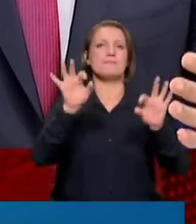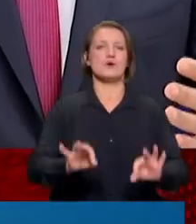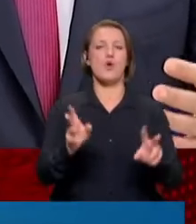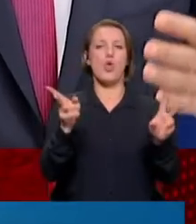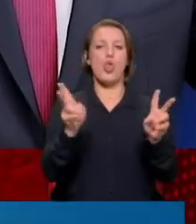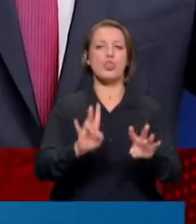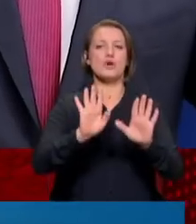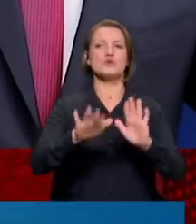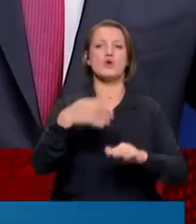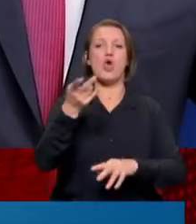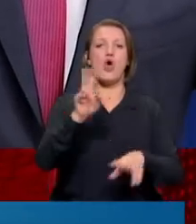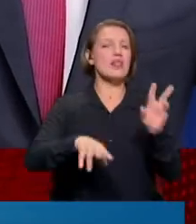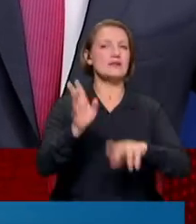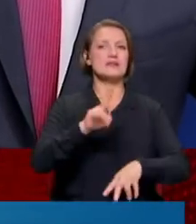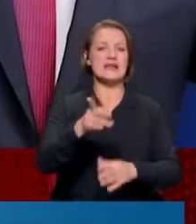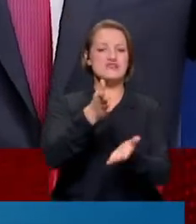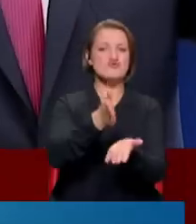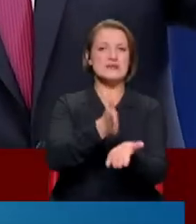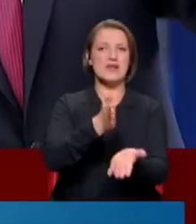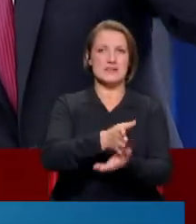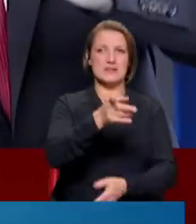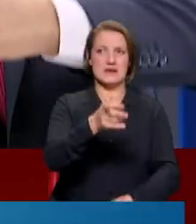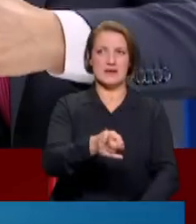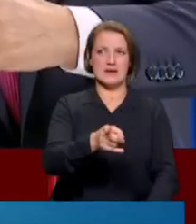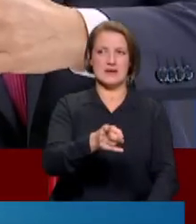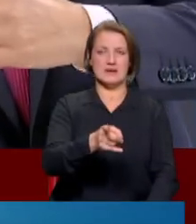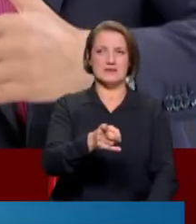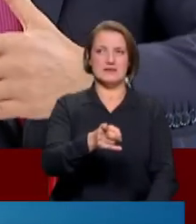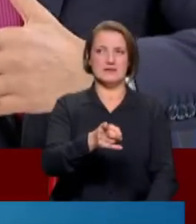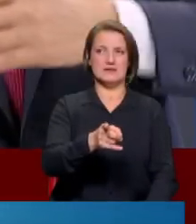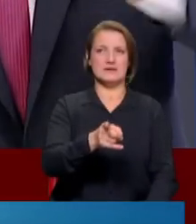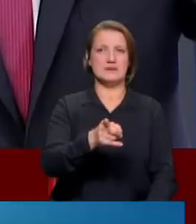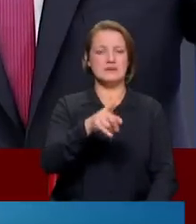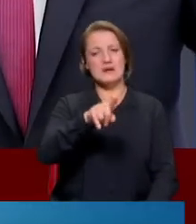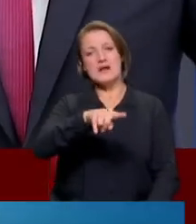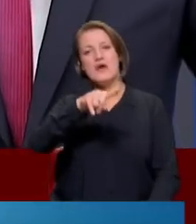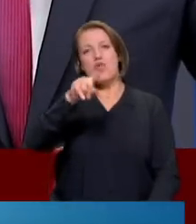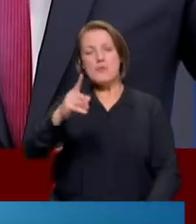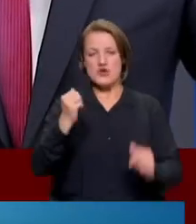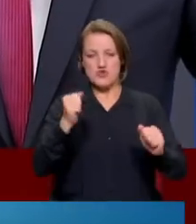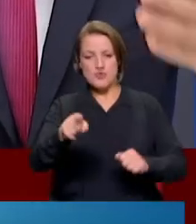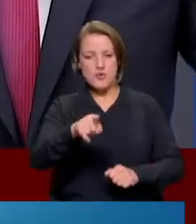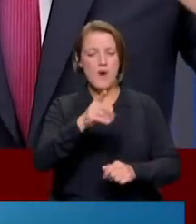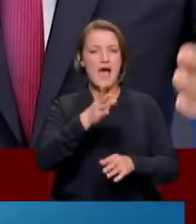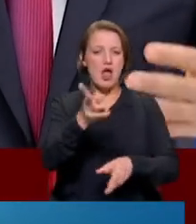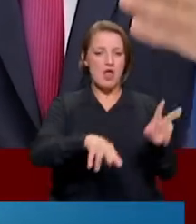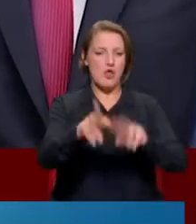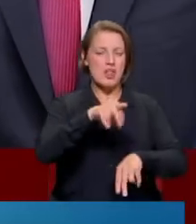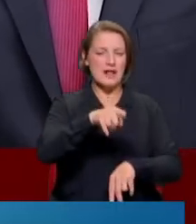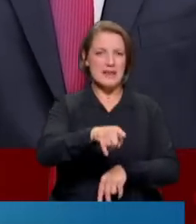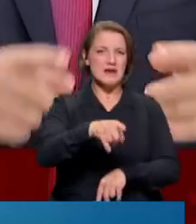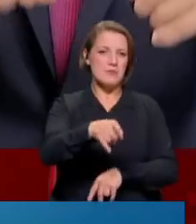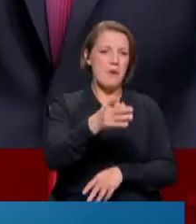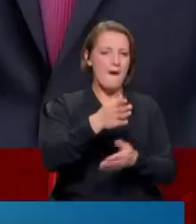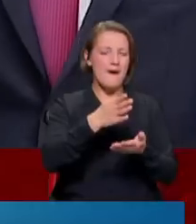sonra ölenlerin cesetlerini sağ kalanları yiyerek hayatlarını devam ettirmek istiyorlar Bu Orta Çağ ve eski